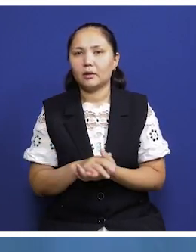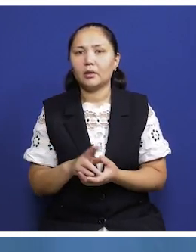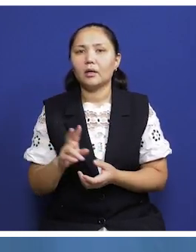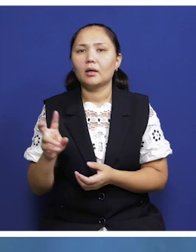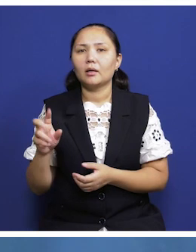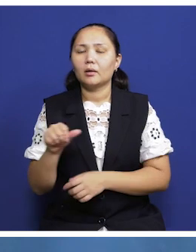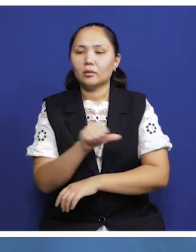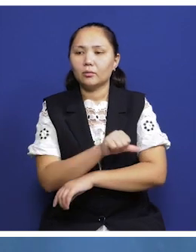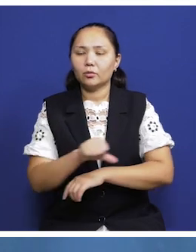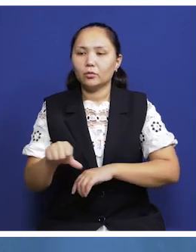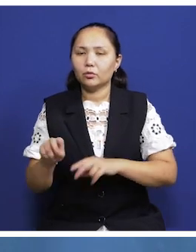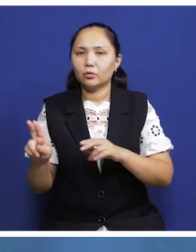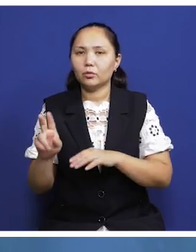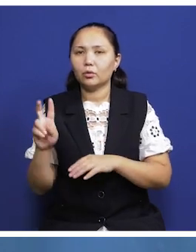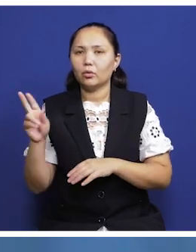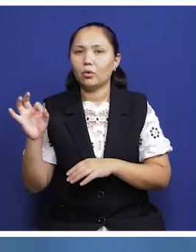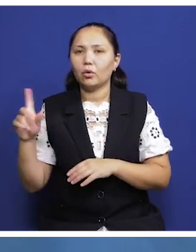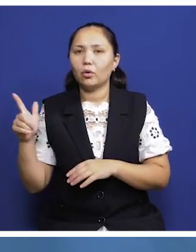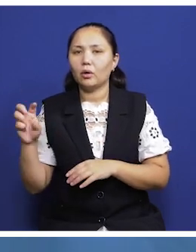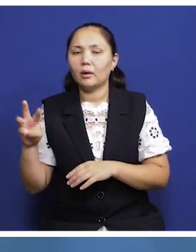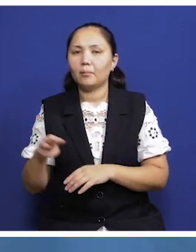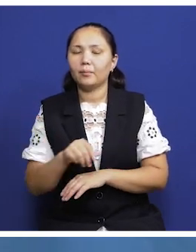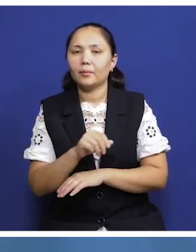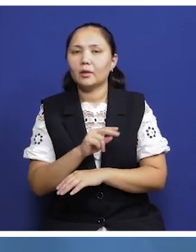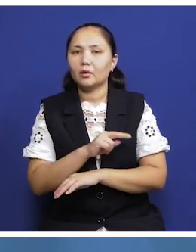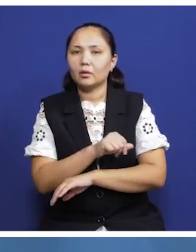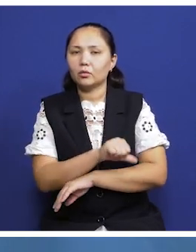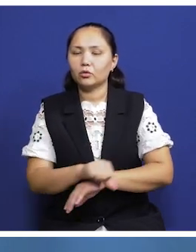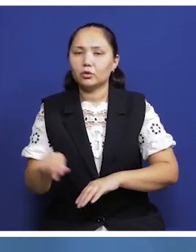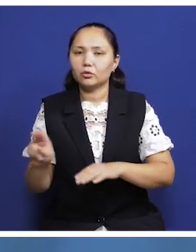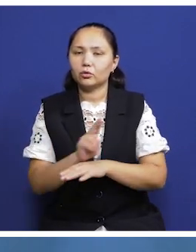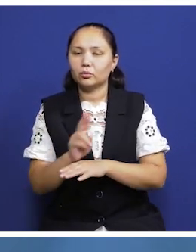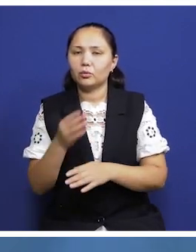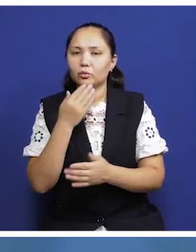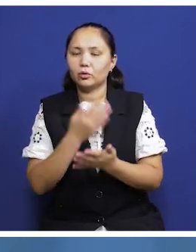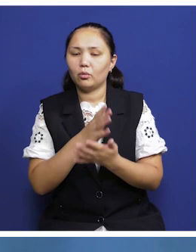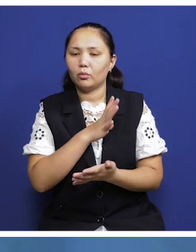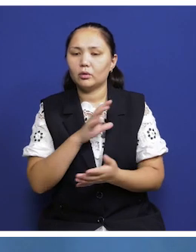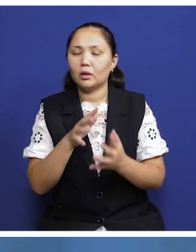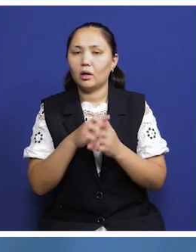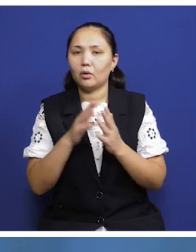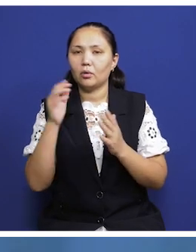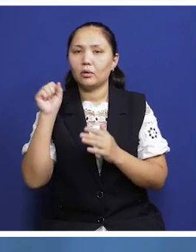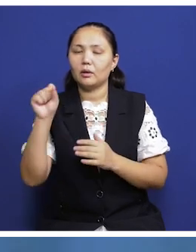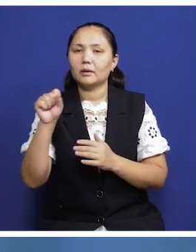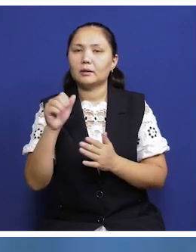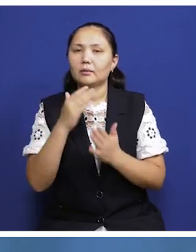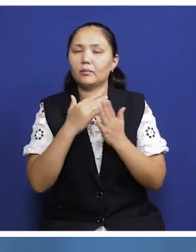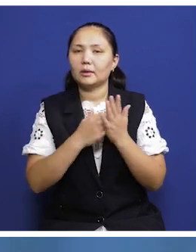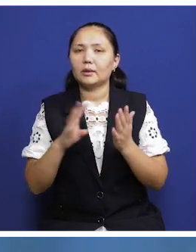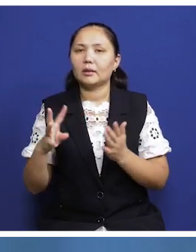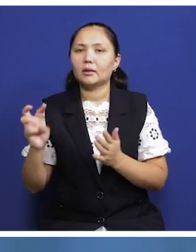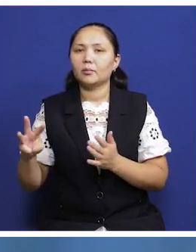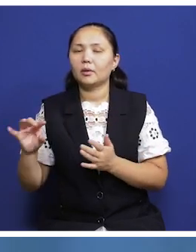Бейбішті көшесін жөндеп беруді сұраған болатын. Осыған орай ауыл ел бесігі бағдарламасы аясында 40 миллион теңге қаржы